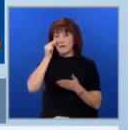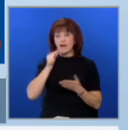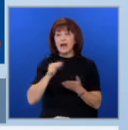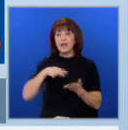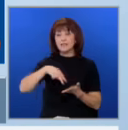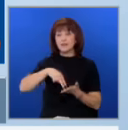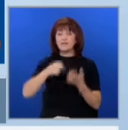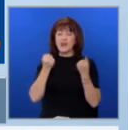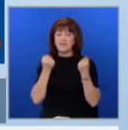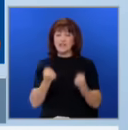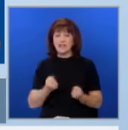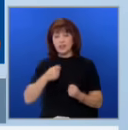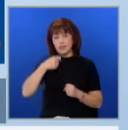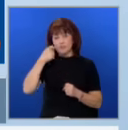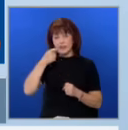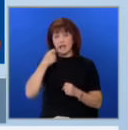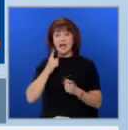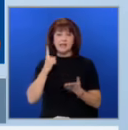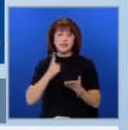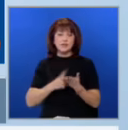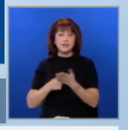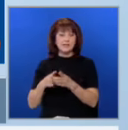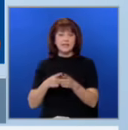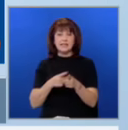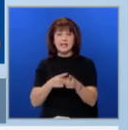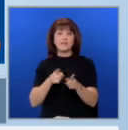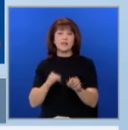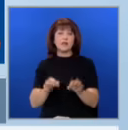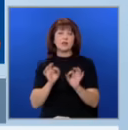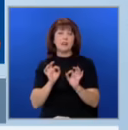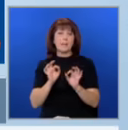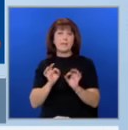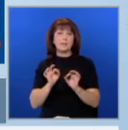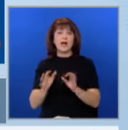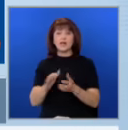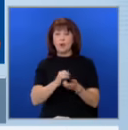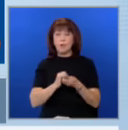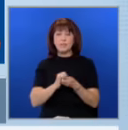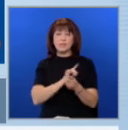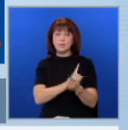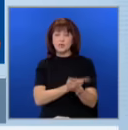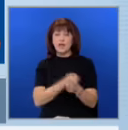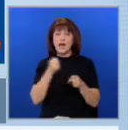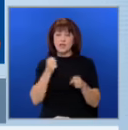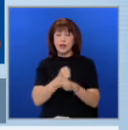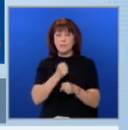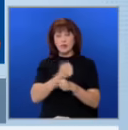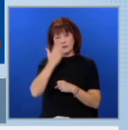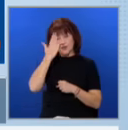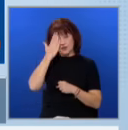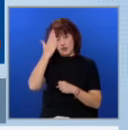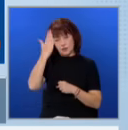тежки изпитания, сме длъжни да следваме този велик пример, да обединим усилията си и да работим почтено и